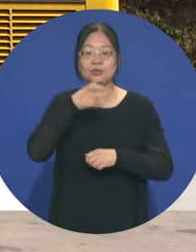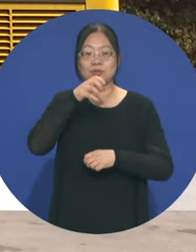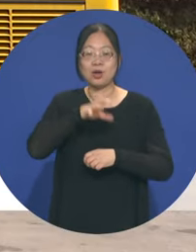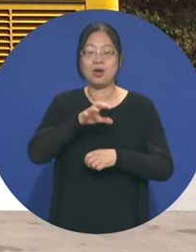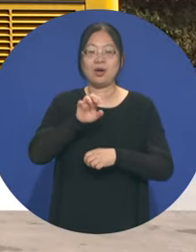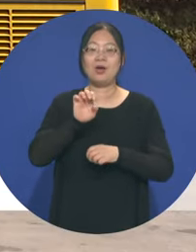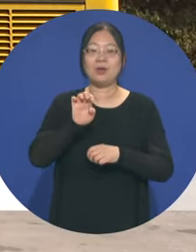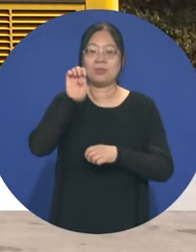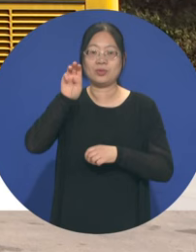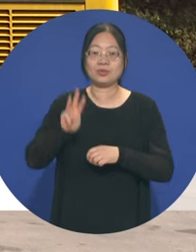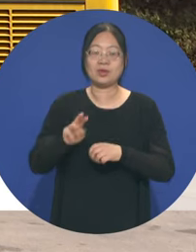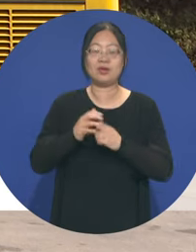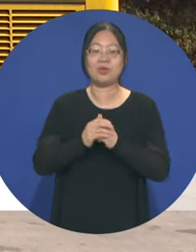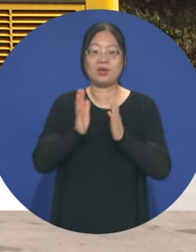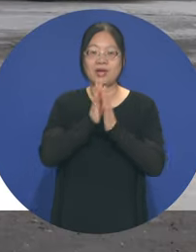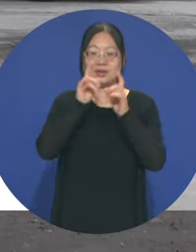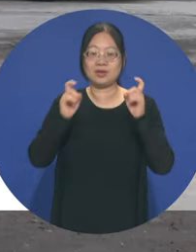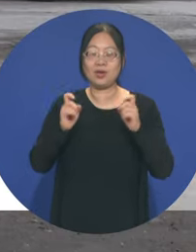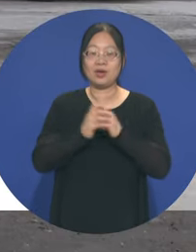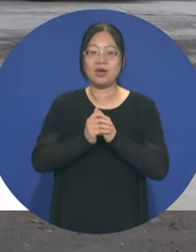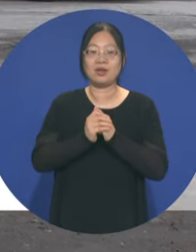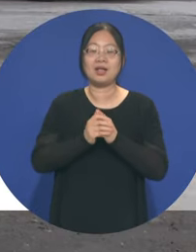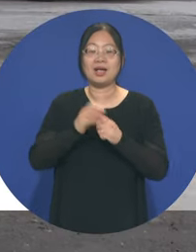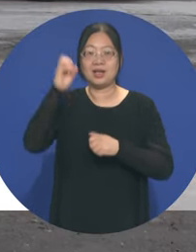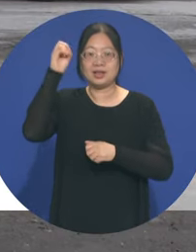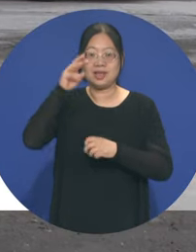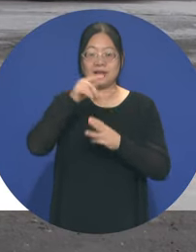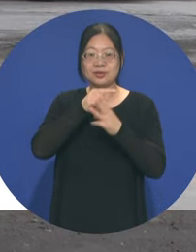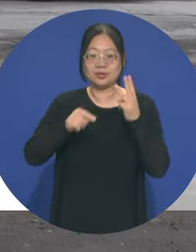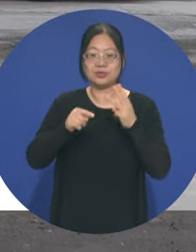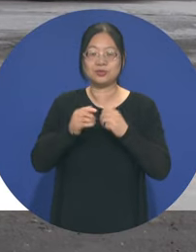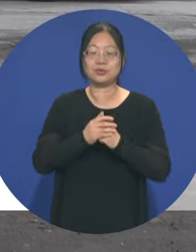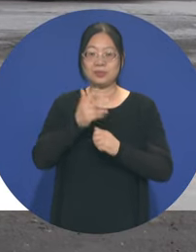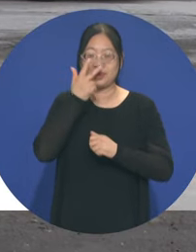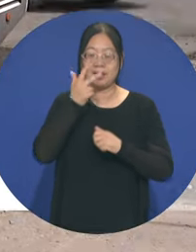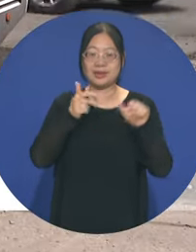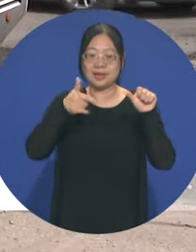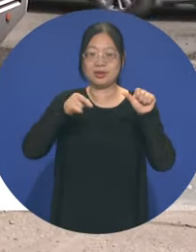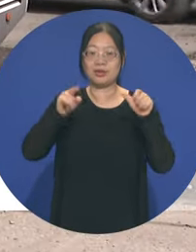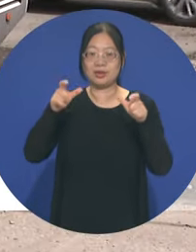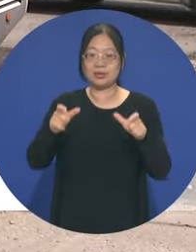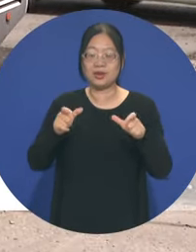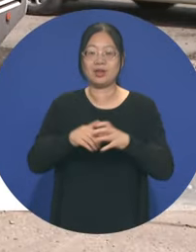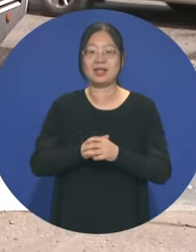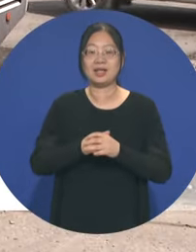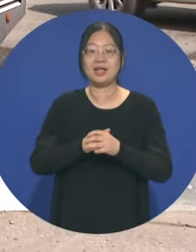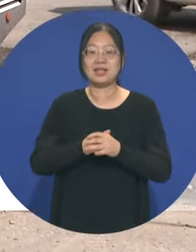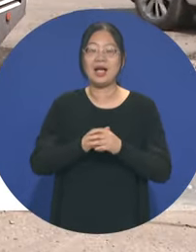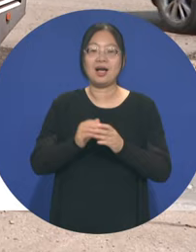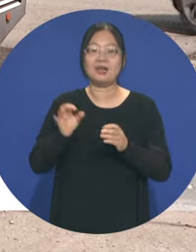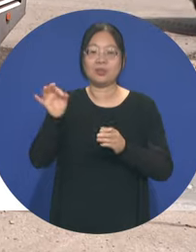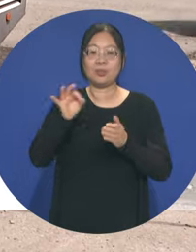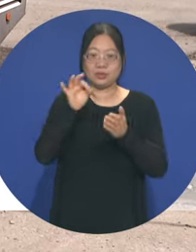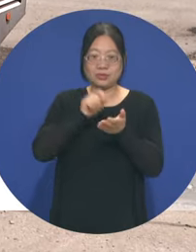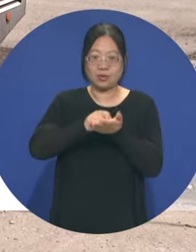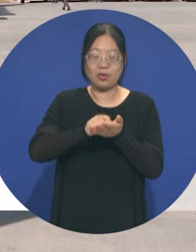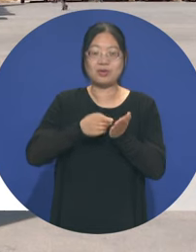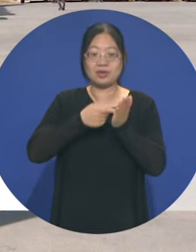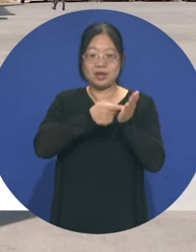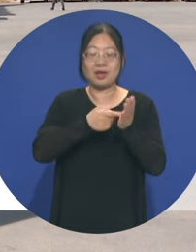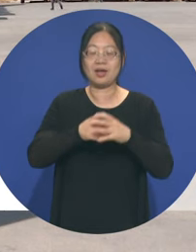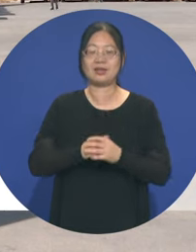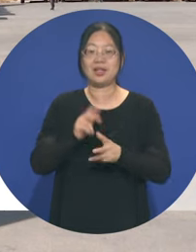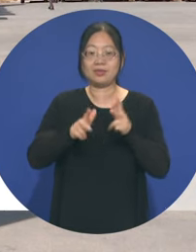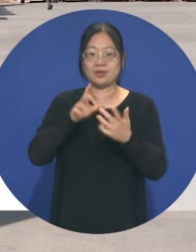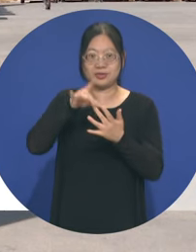수원, 포천, 화성, 양주, 평택시 등 5개 시군의 노선으로 입찰을 통해 사업자 선정과 운행 개시